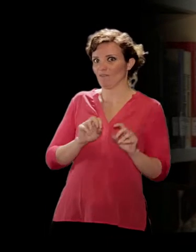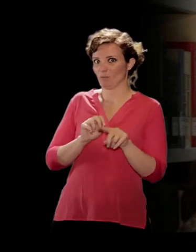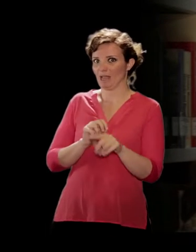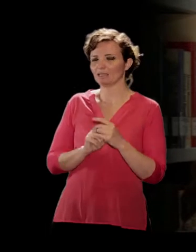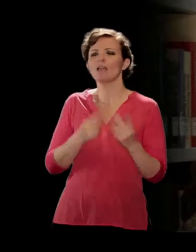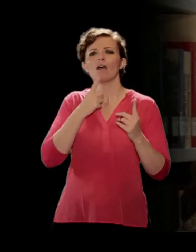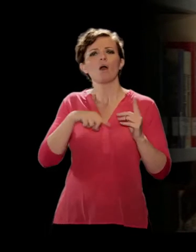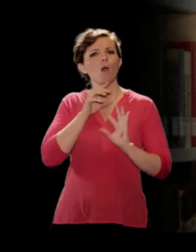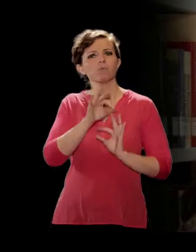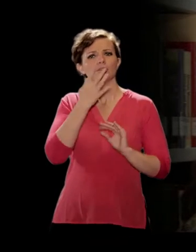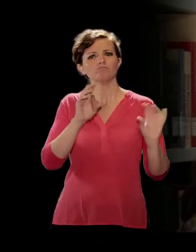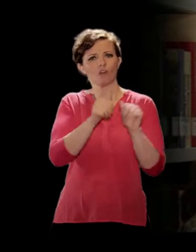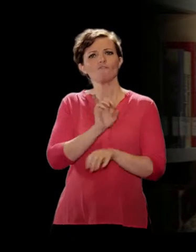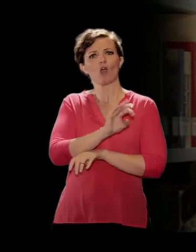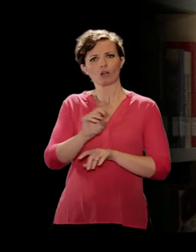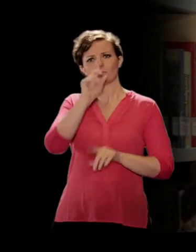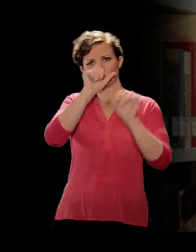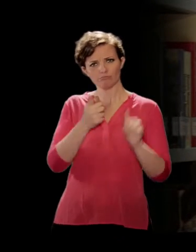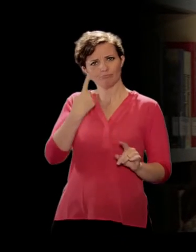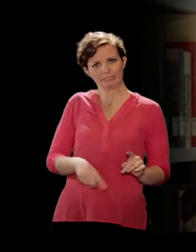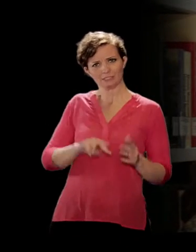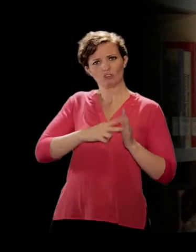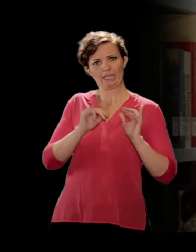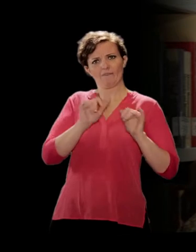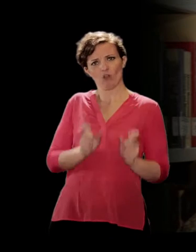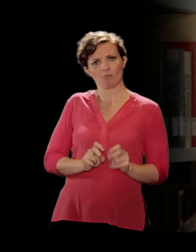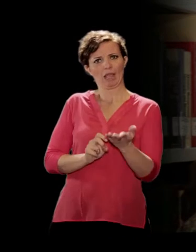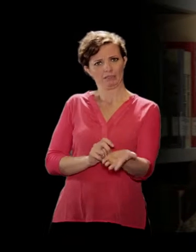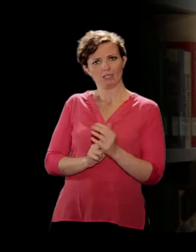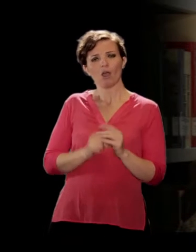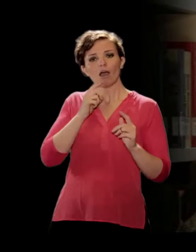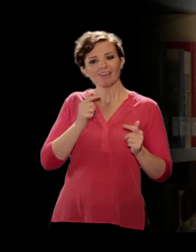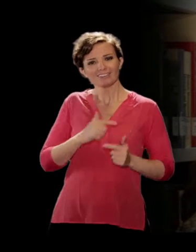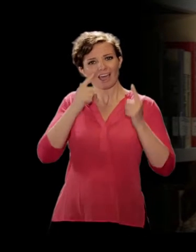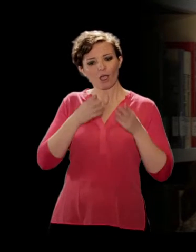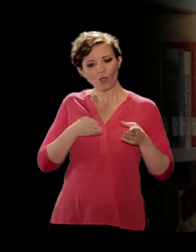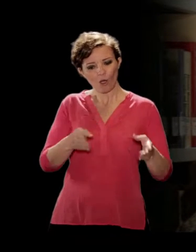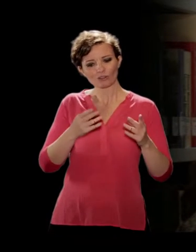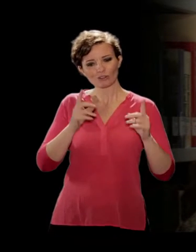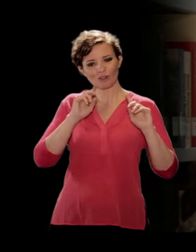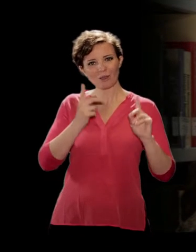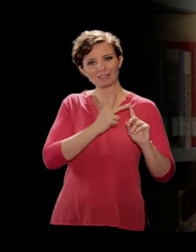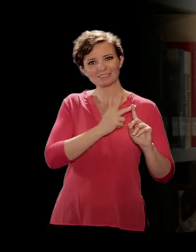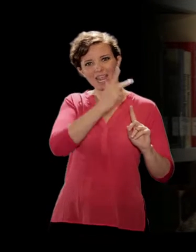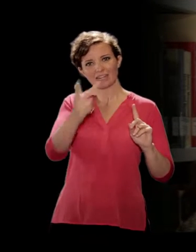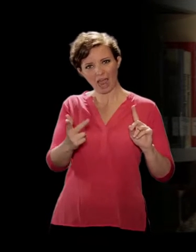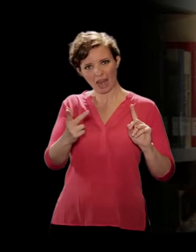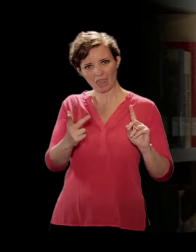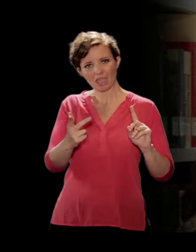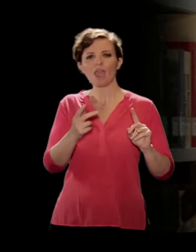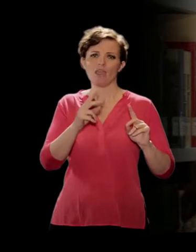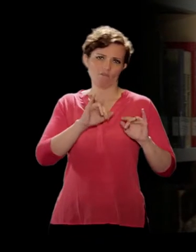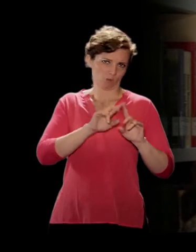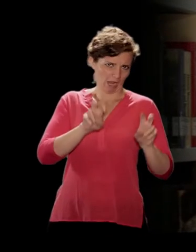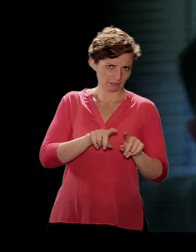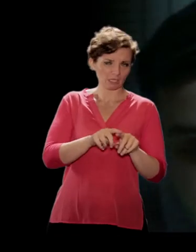formare questa figura di ingegnere informatico e lo facciamo offrendo un corso di laurea triennale in ingegneria informatica e due corsi di